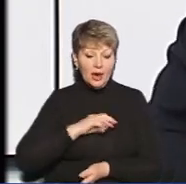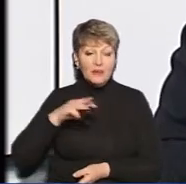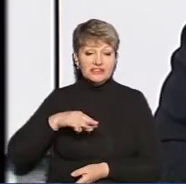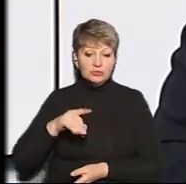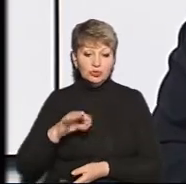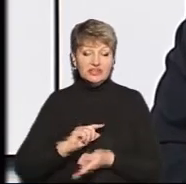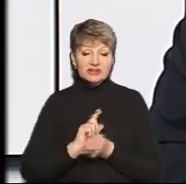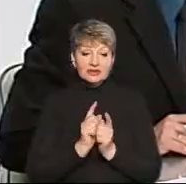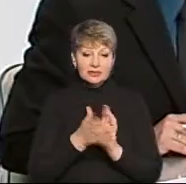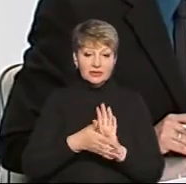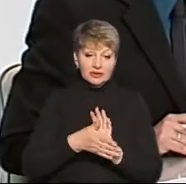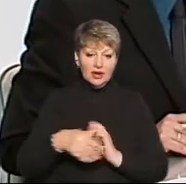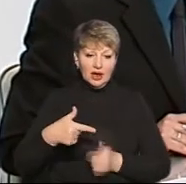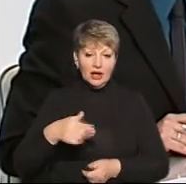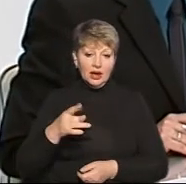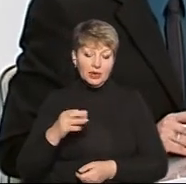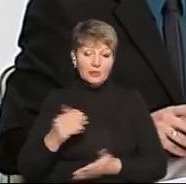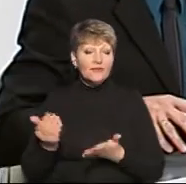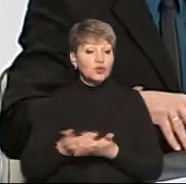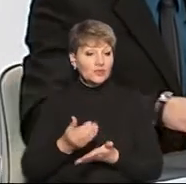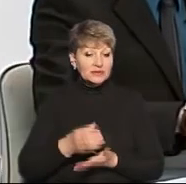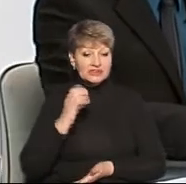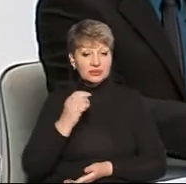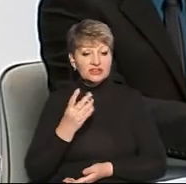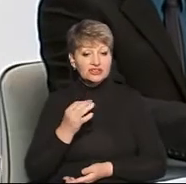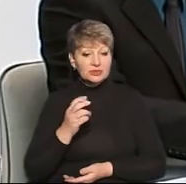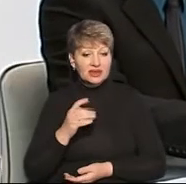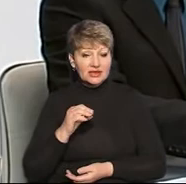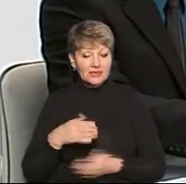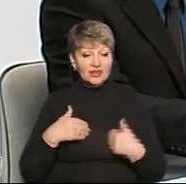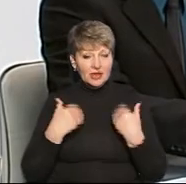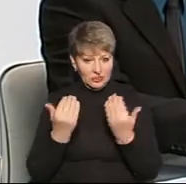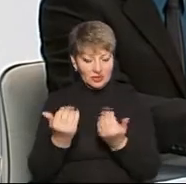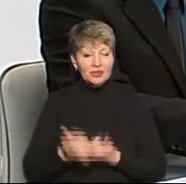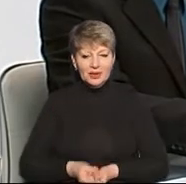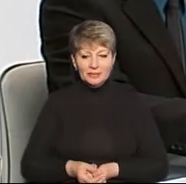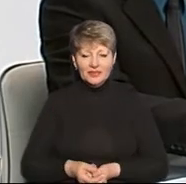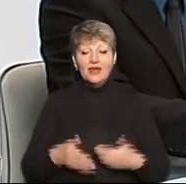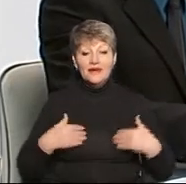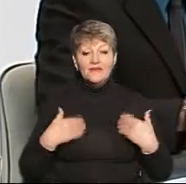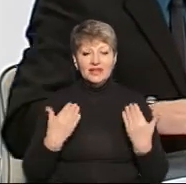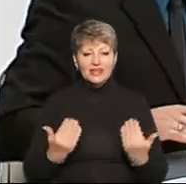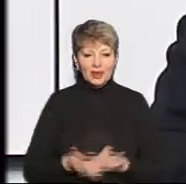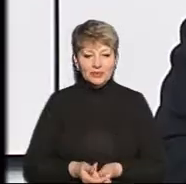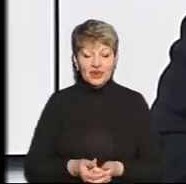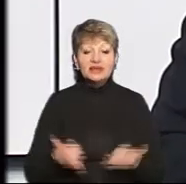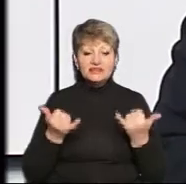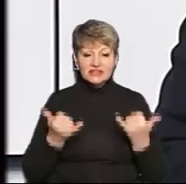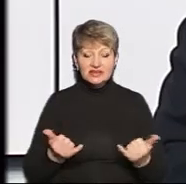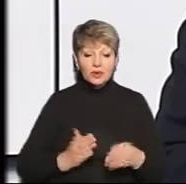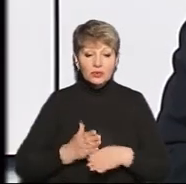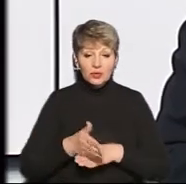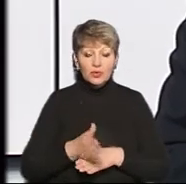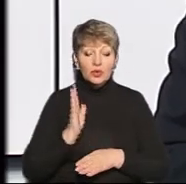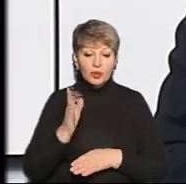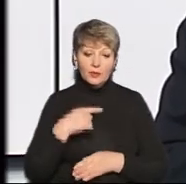Дубінський, жест та умова Галина Абраменко. В новинній студії Станіслав Шемет. Стаса, вітаю. Вітаю, Максиме. Сьогодні з гостями